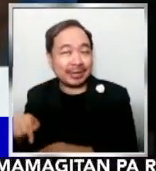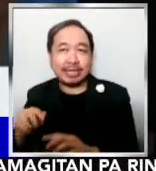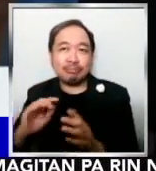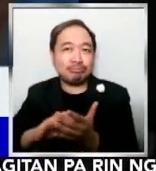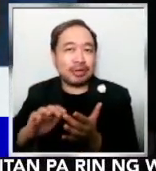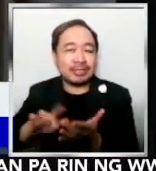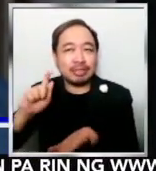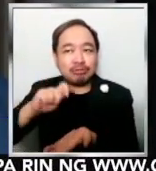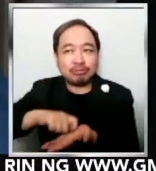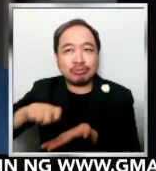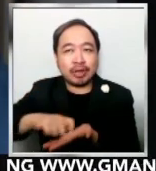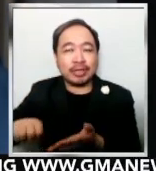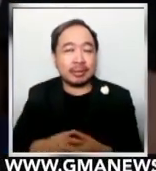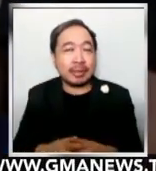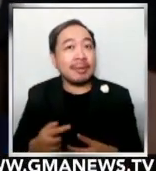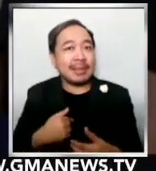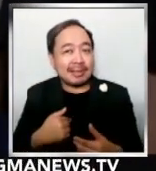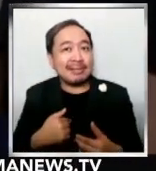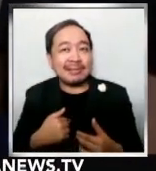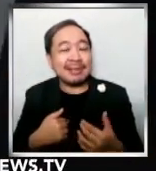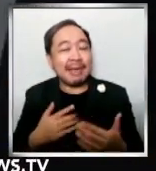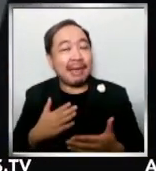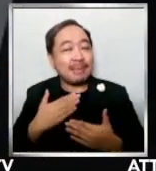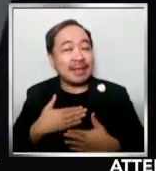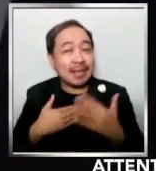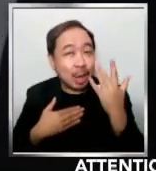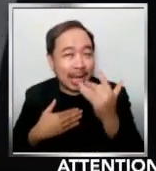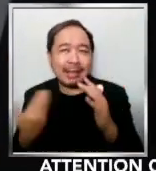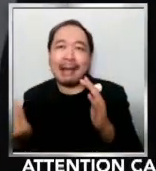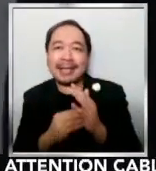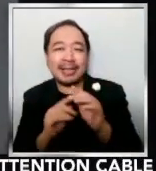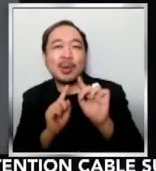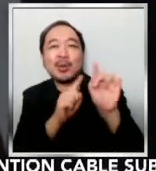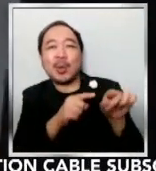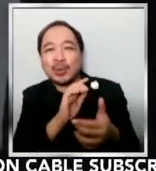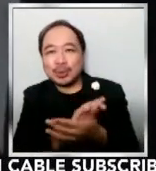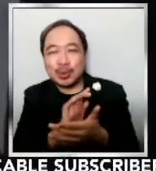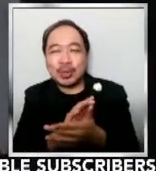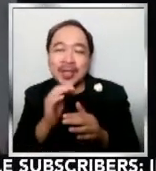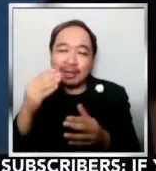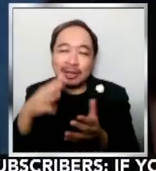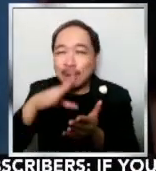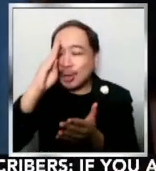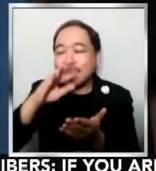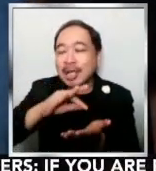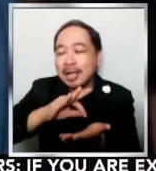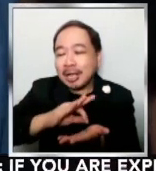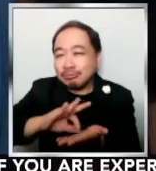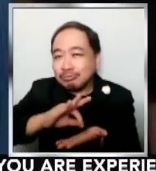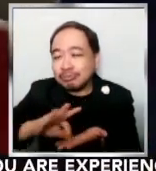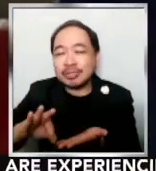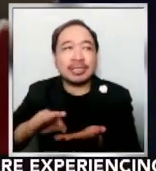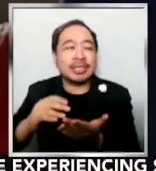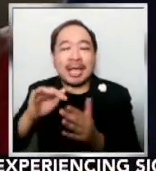Dahil? Papasok na ako. Magsusulat. Magpilang. Ano gusto mo paglaki mo? Suntalo. Baktang ko lang